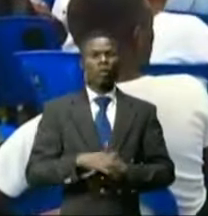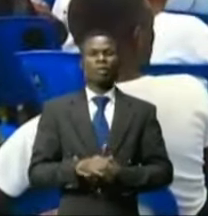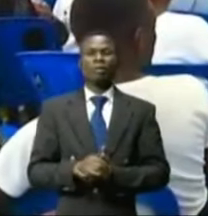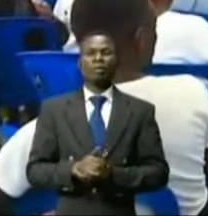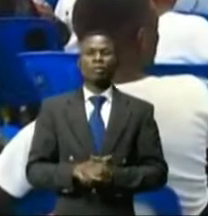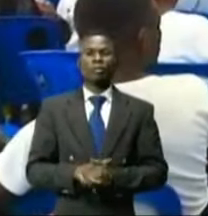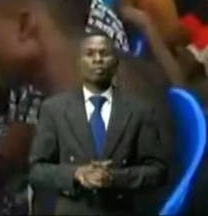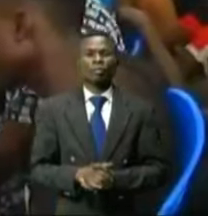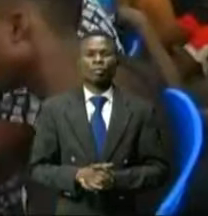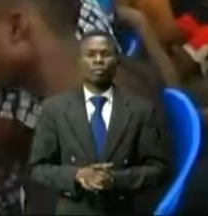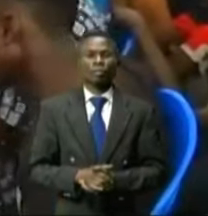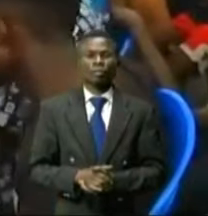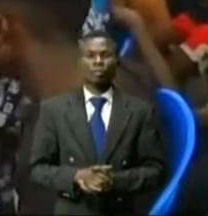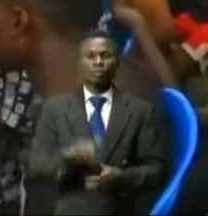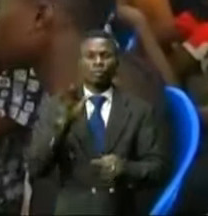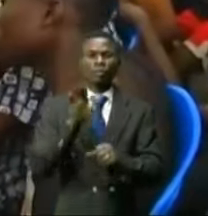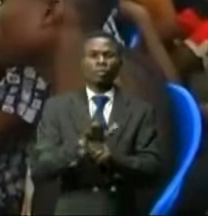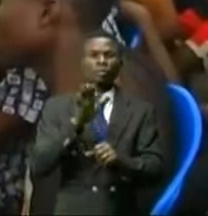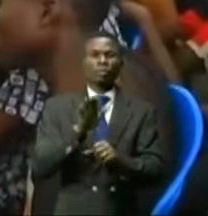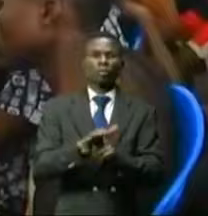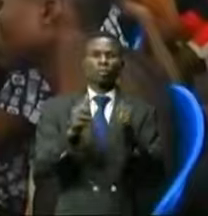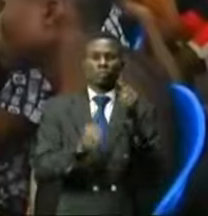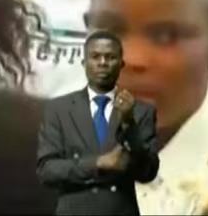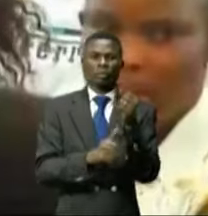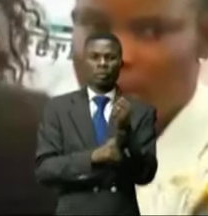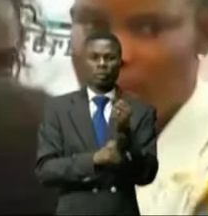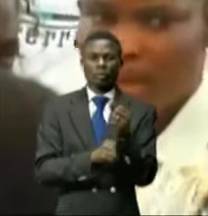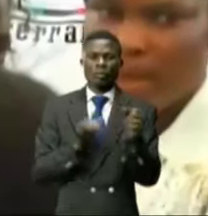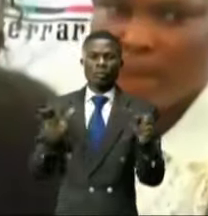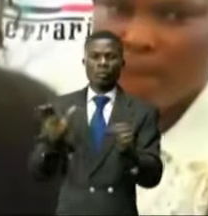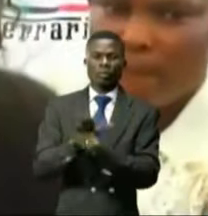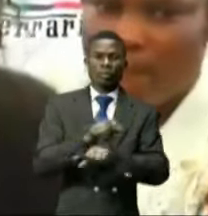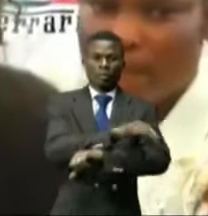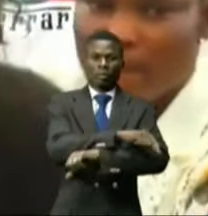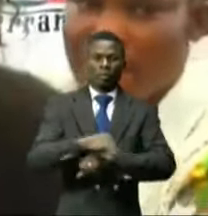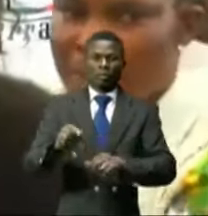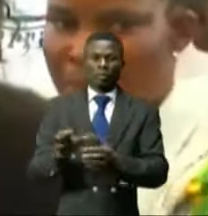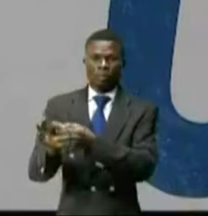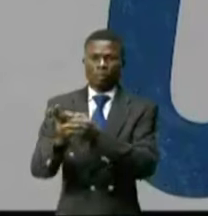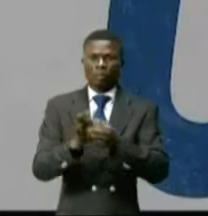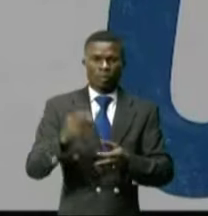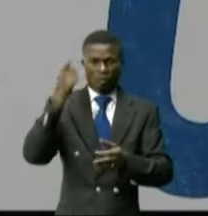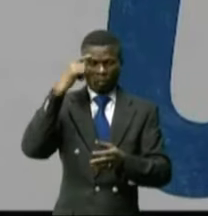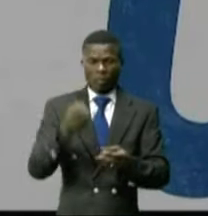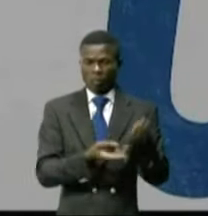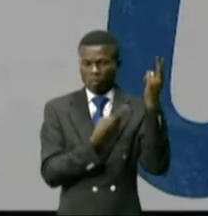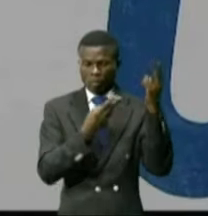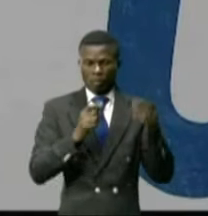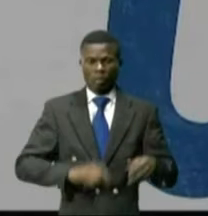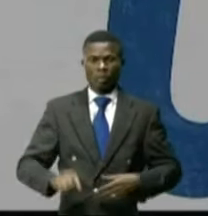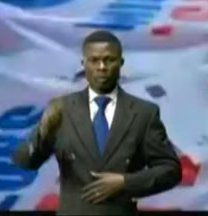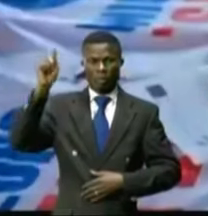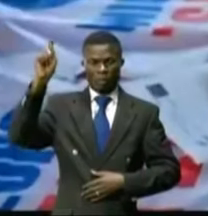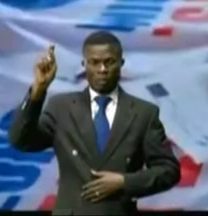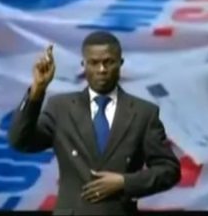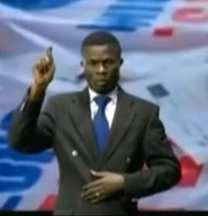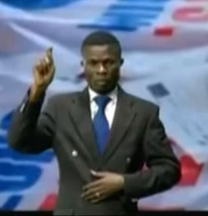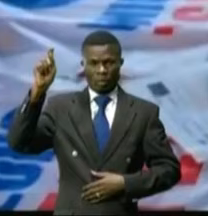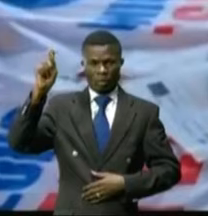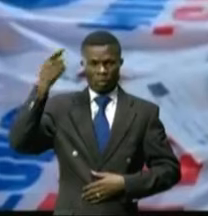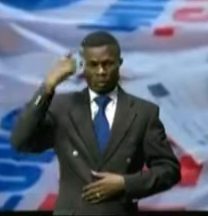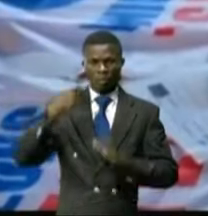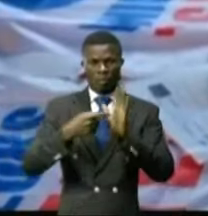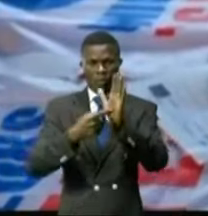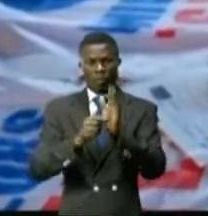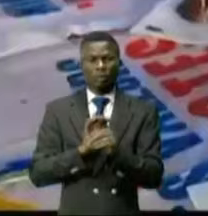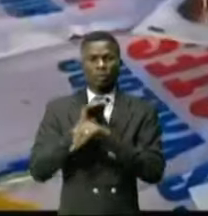des centaines de milliers de personnes qui ont envahi les sièges de l'Union pour le Valeur Tshisekédiste UVT pour marquer